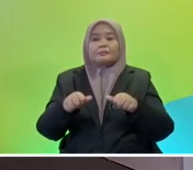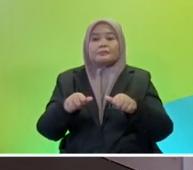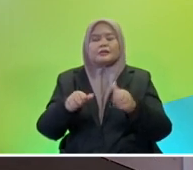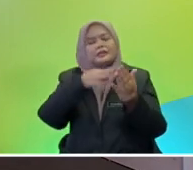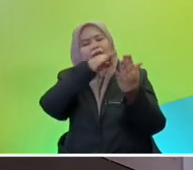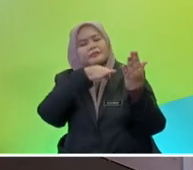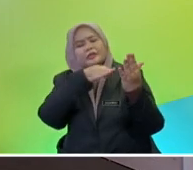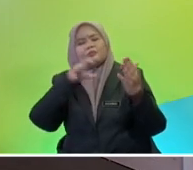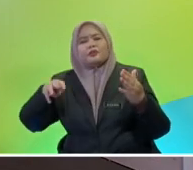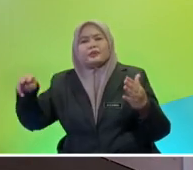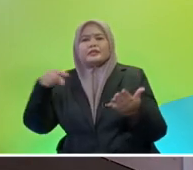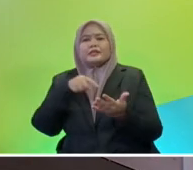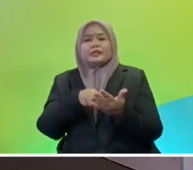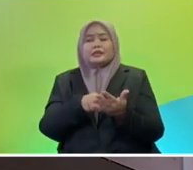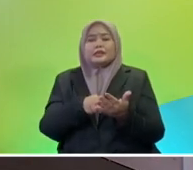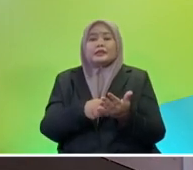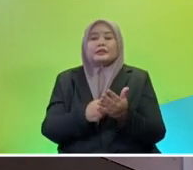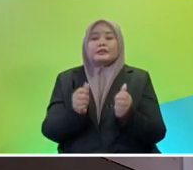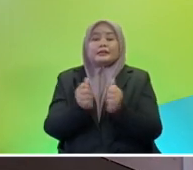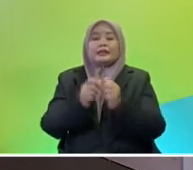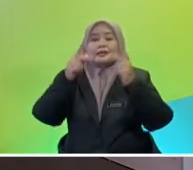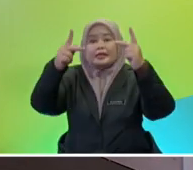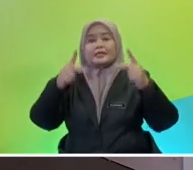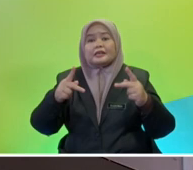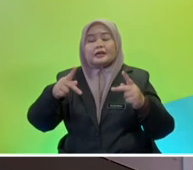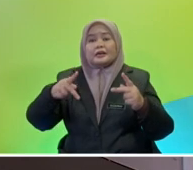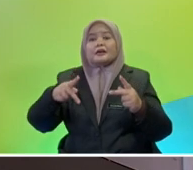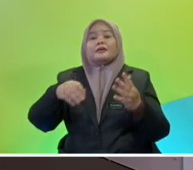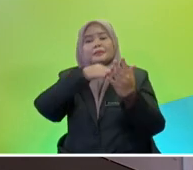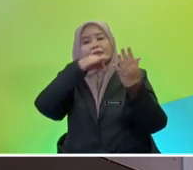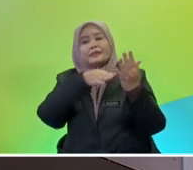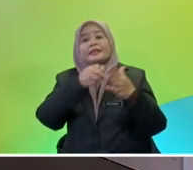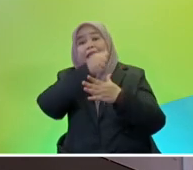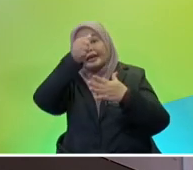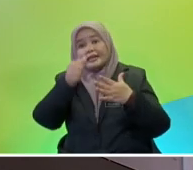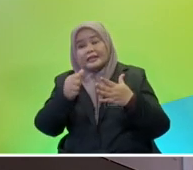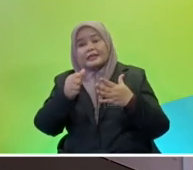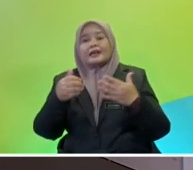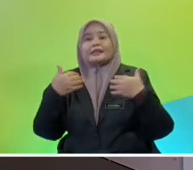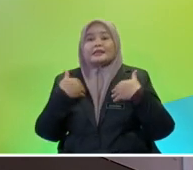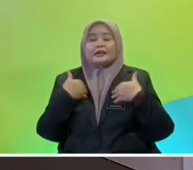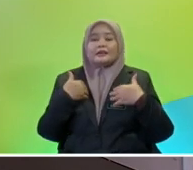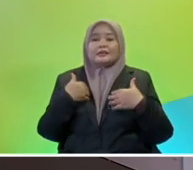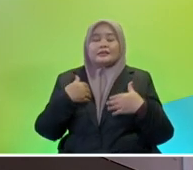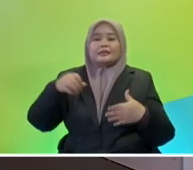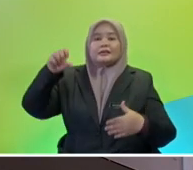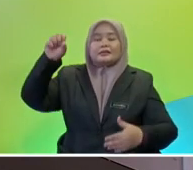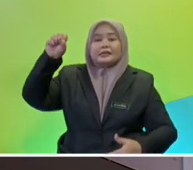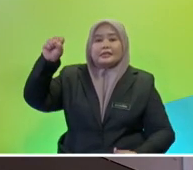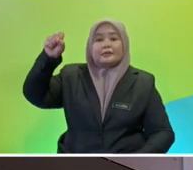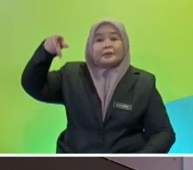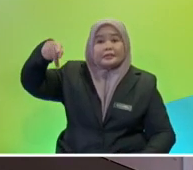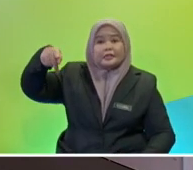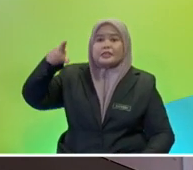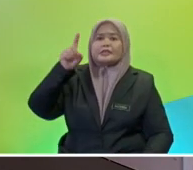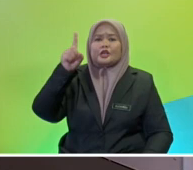murid-murid ini yaitu dengan kaidah-kaidah pencak silatnya dan yang terakhir sekali adalah standed prestasi yang